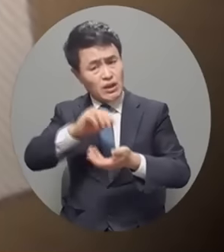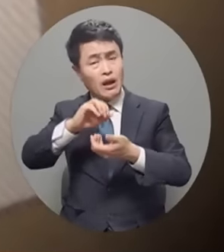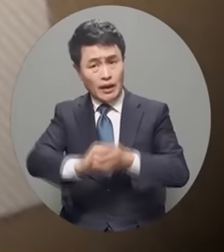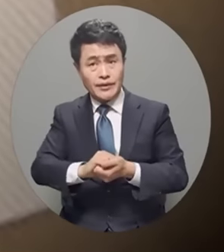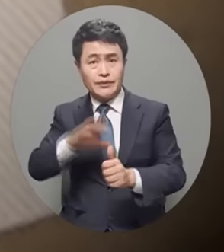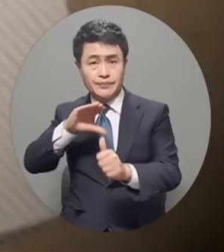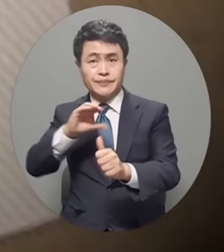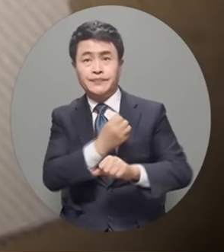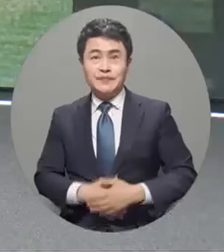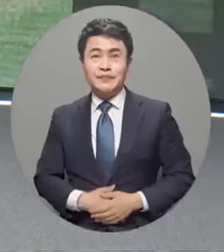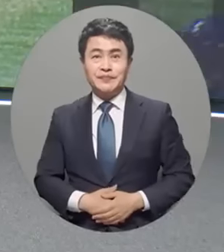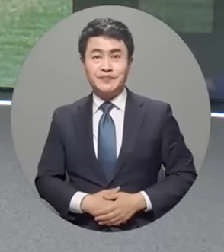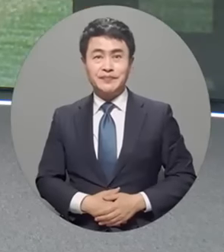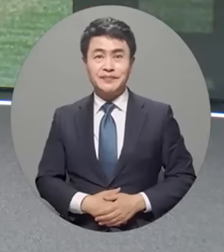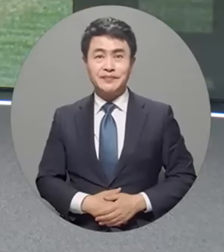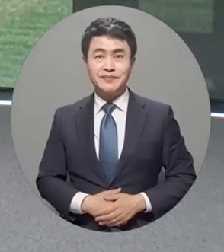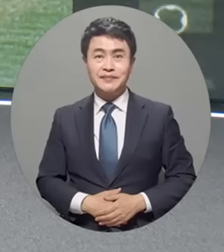살펴봅니다.